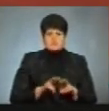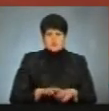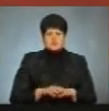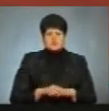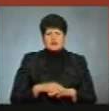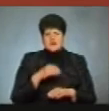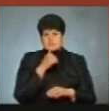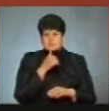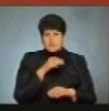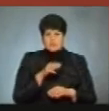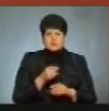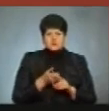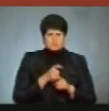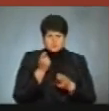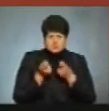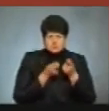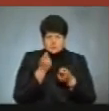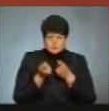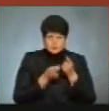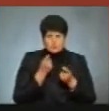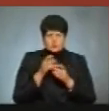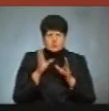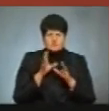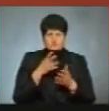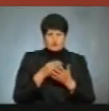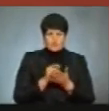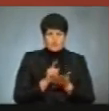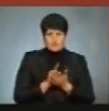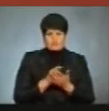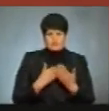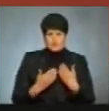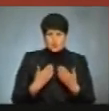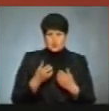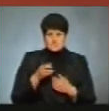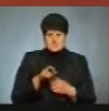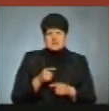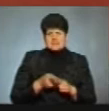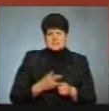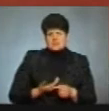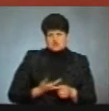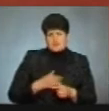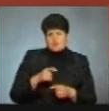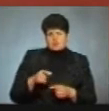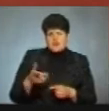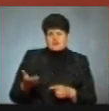обстеження. Експерти дуже так скрупульозно до всього їх обов'язків відносяться, тому що це життя